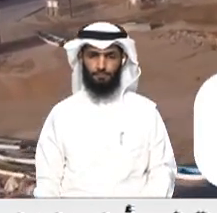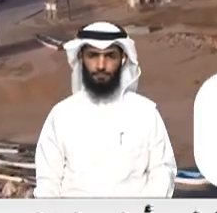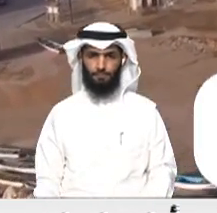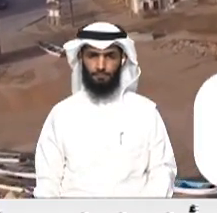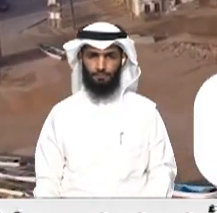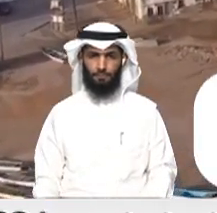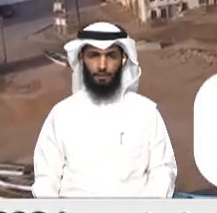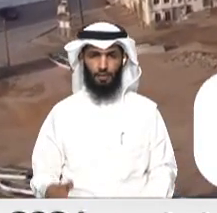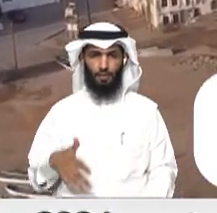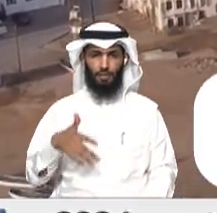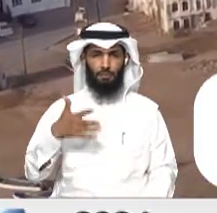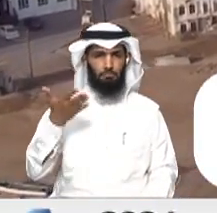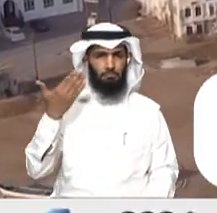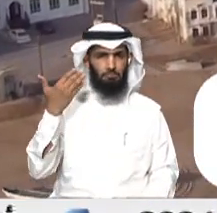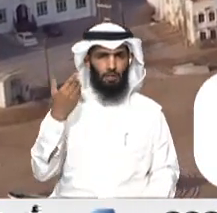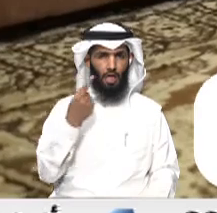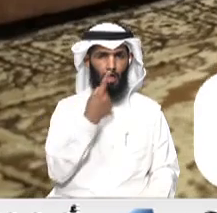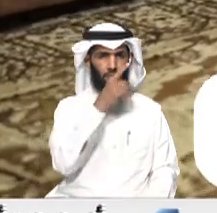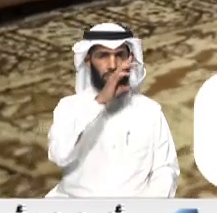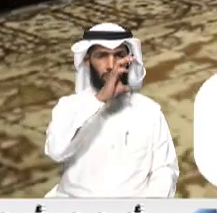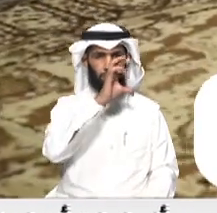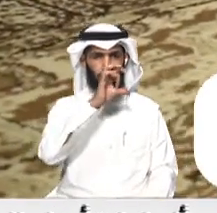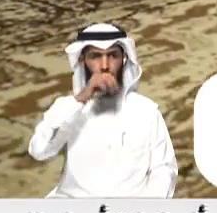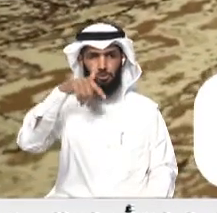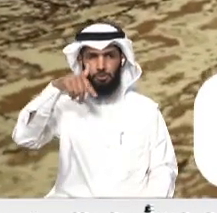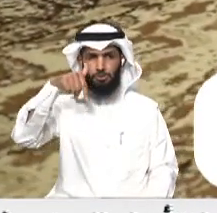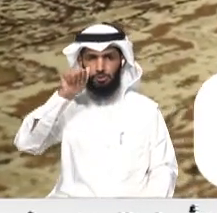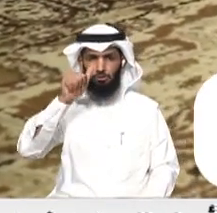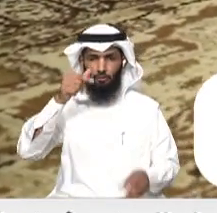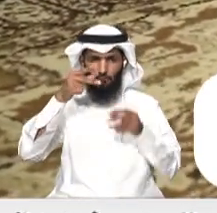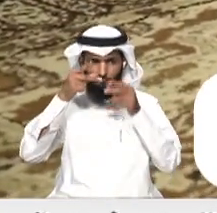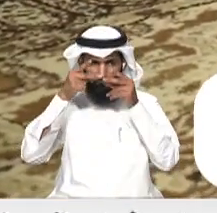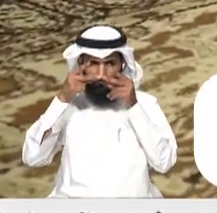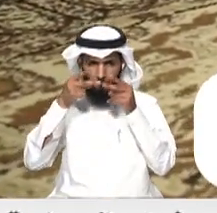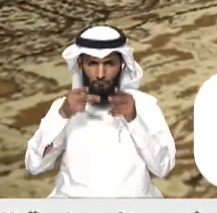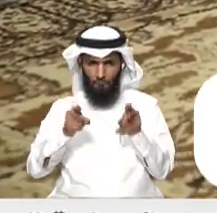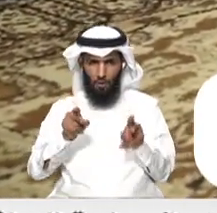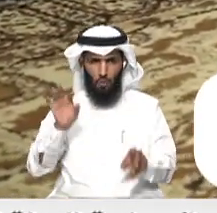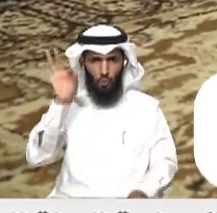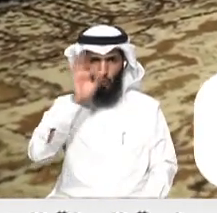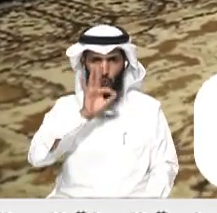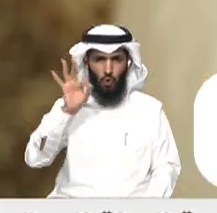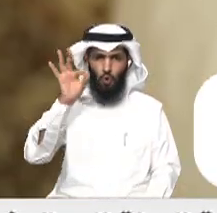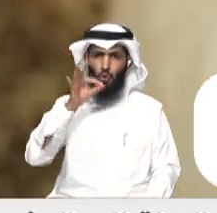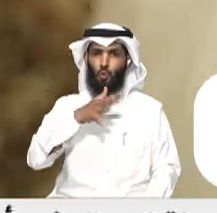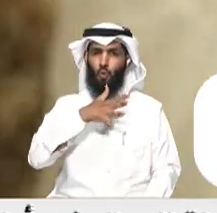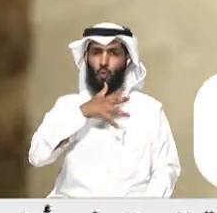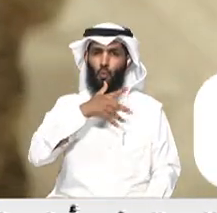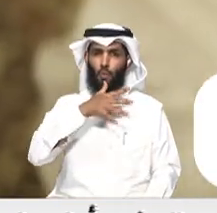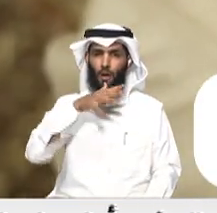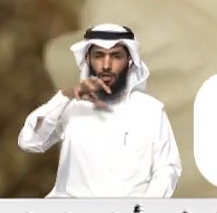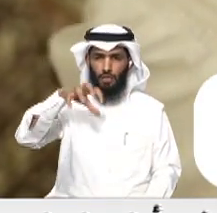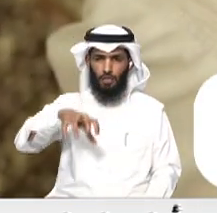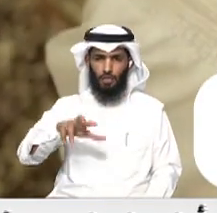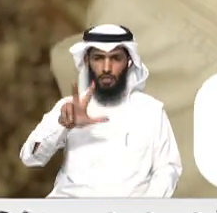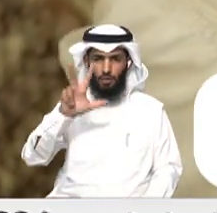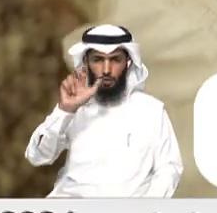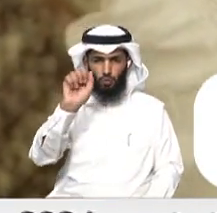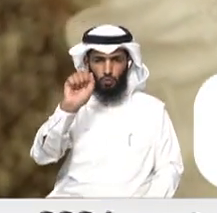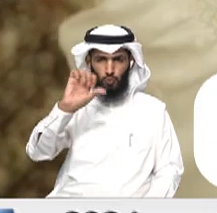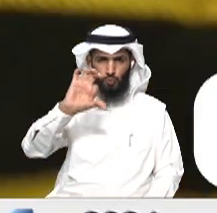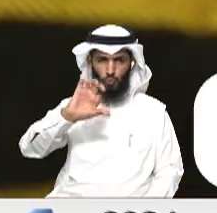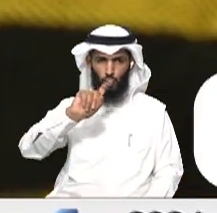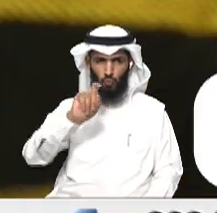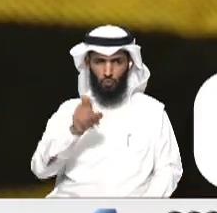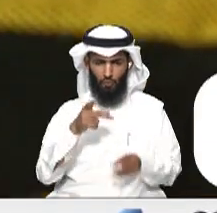منذ ستينيات القرن الماضي بدأ النساج عامر الداودي من ولاية صور بسلطنة عمان رحلته مع حرفة